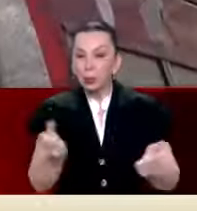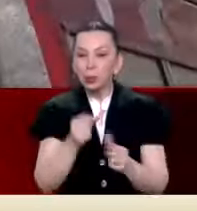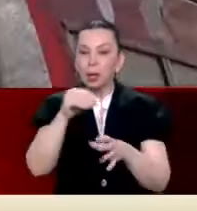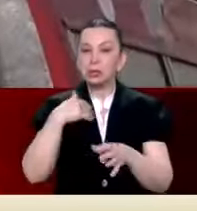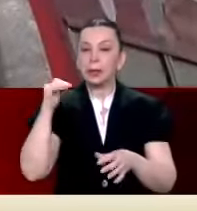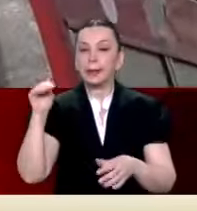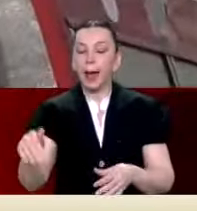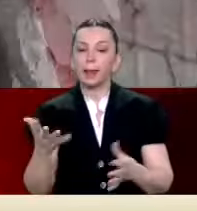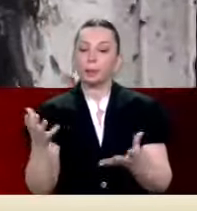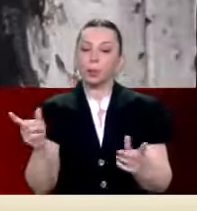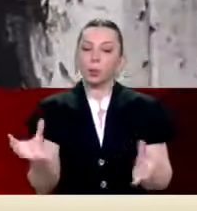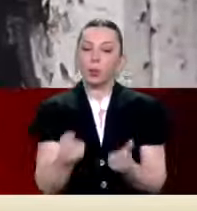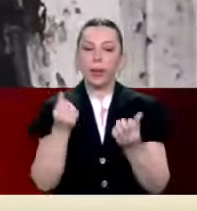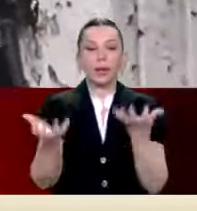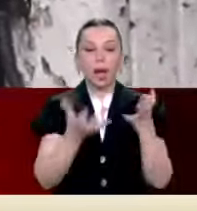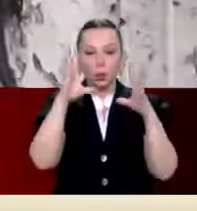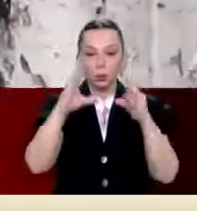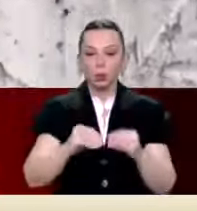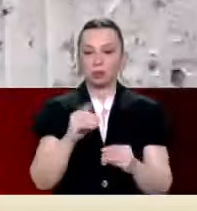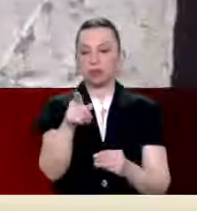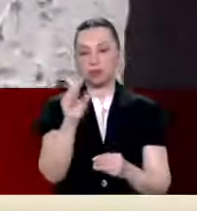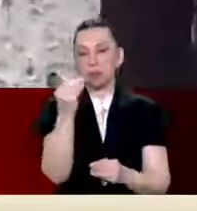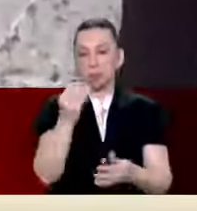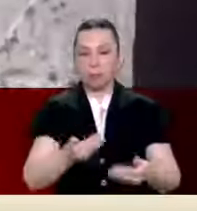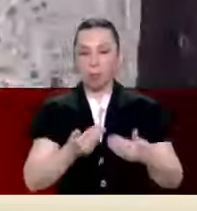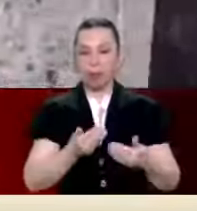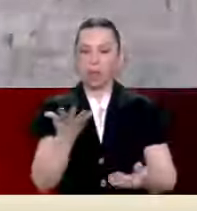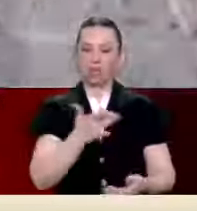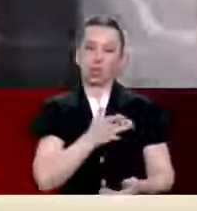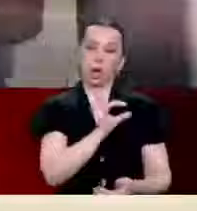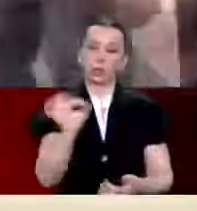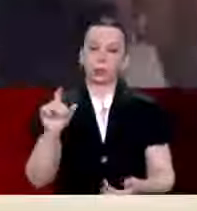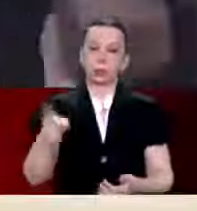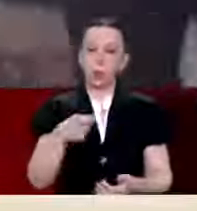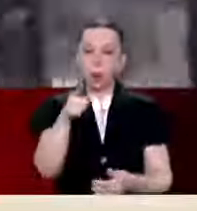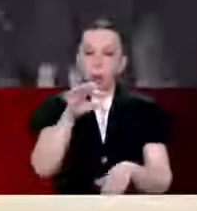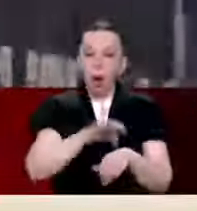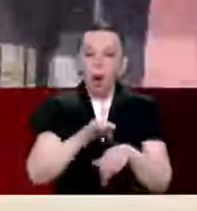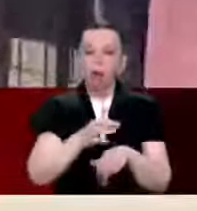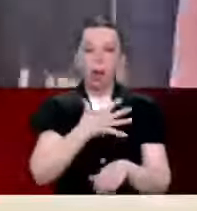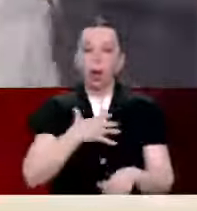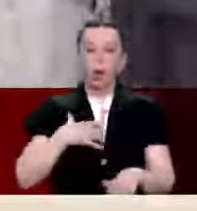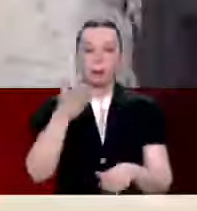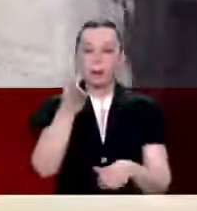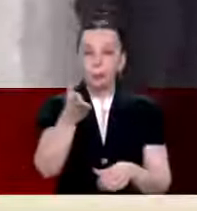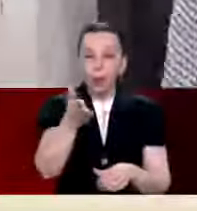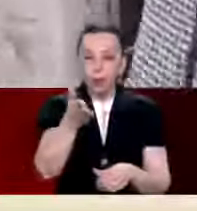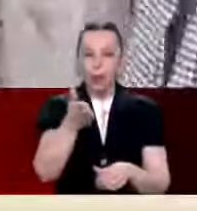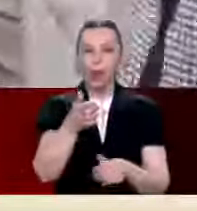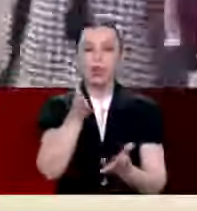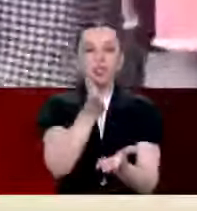olamadık. Yangın söndürüldü. Minik bebeğin cansız bedeni çıkarıldı daireden. O anlarda acılı anne cenaze